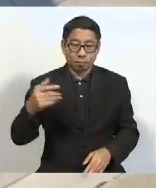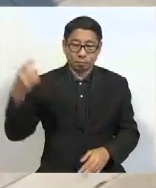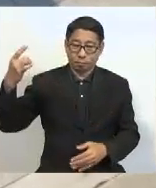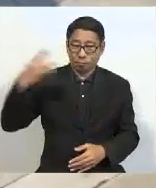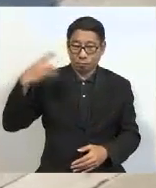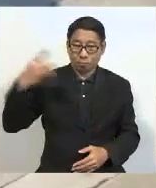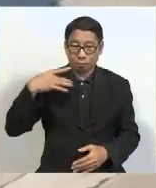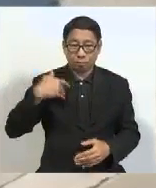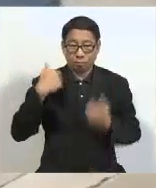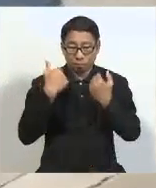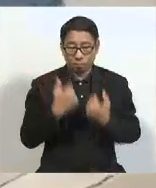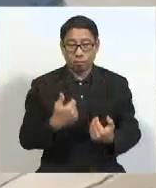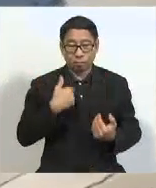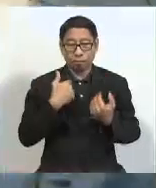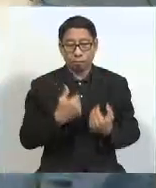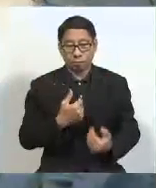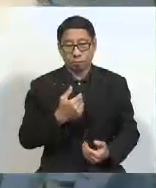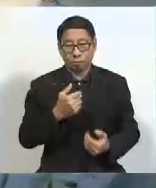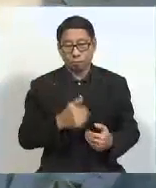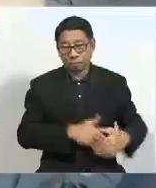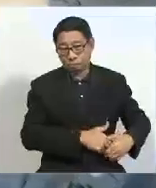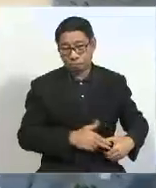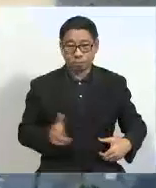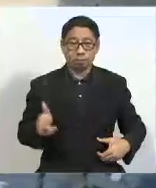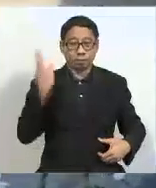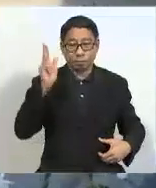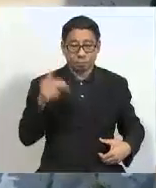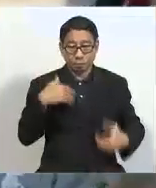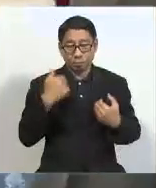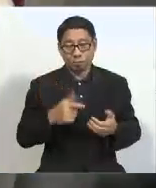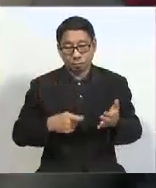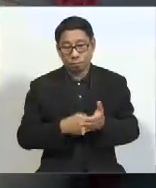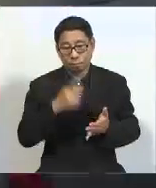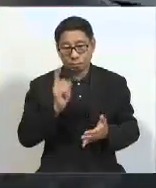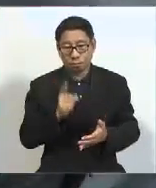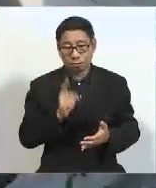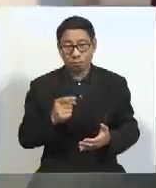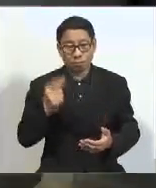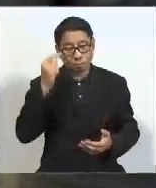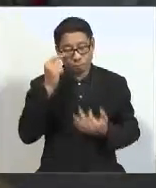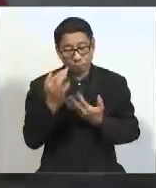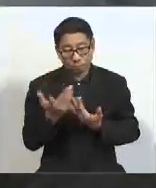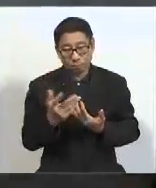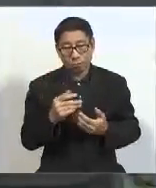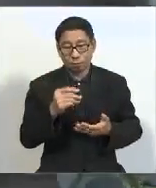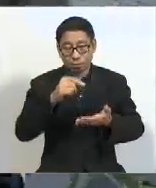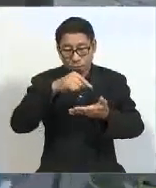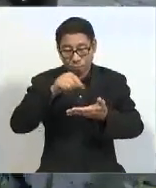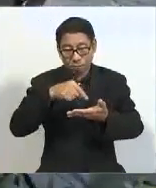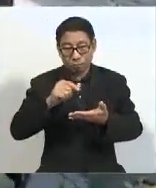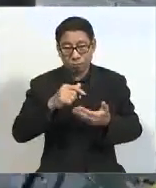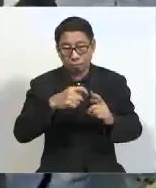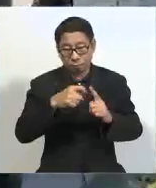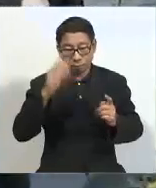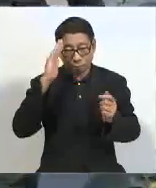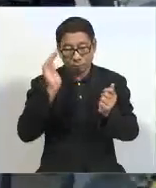ตุให้ผู้ก่อเหตุในครั้งนี้ก่อเหตุการณ์ขึ้นในครั้งนี้นะคะแต่ว่าสาเหตุที่แท้จริงแล้วก็คงจะต้องรอผลการตรวจสอบจากเจ้าหน้าที่ต